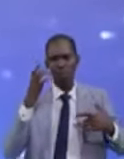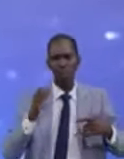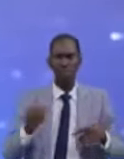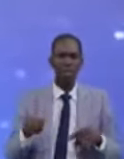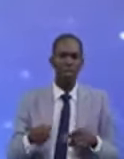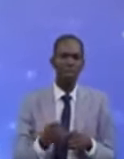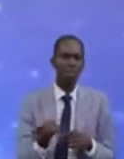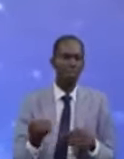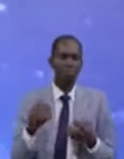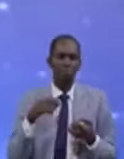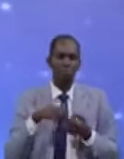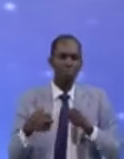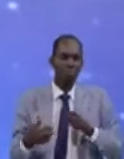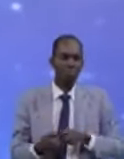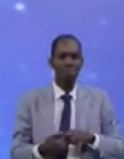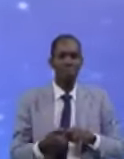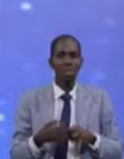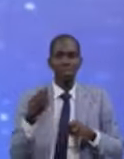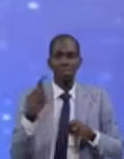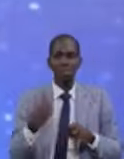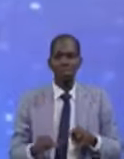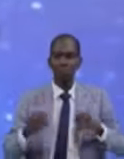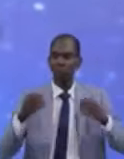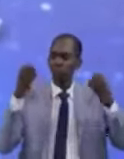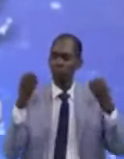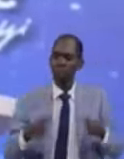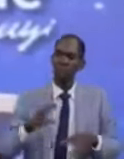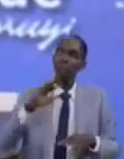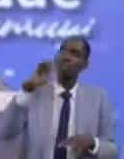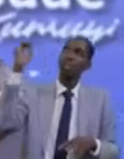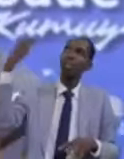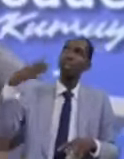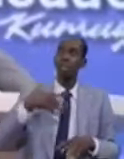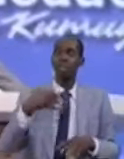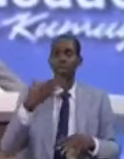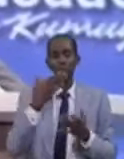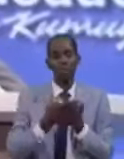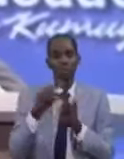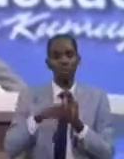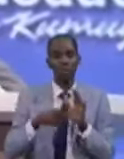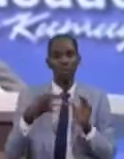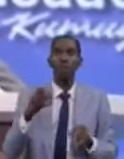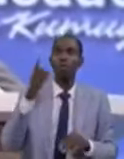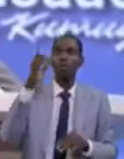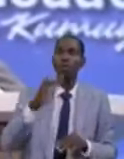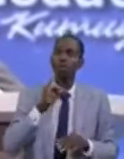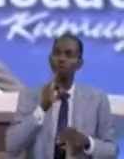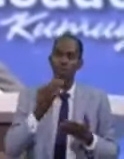infimité la grâce et la bonté de Dieu disponible pour